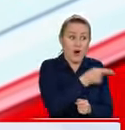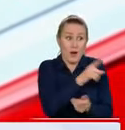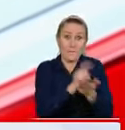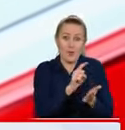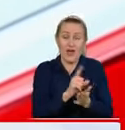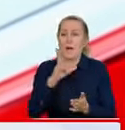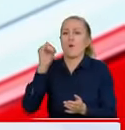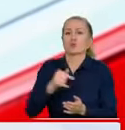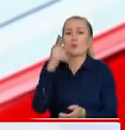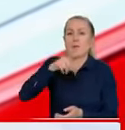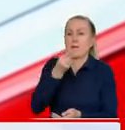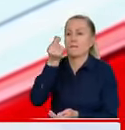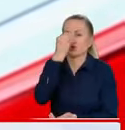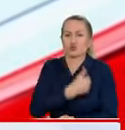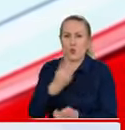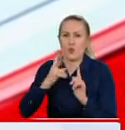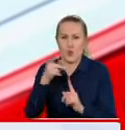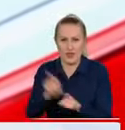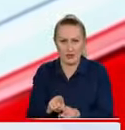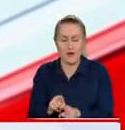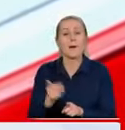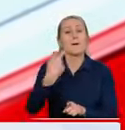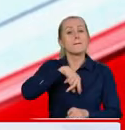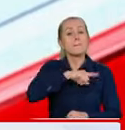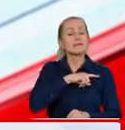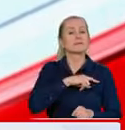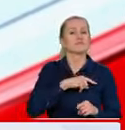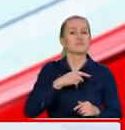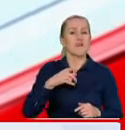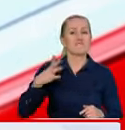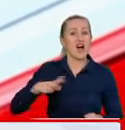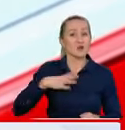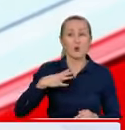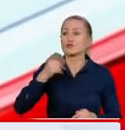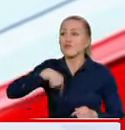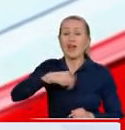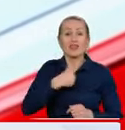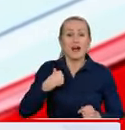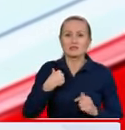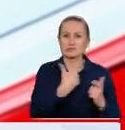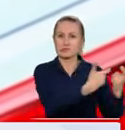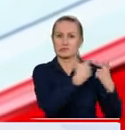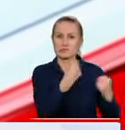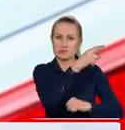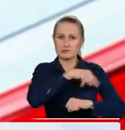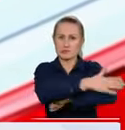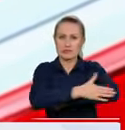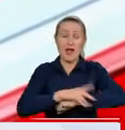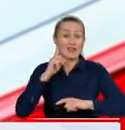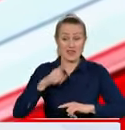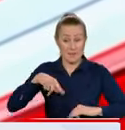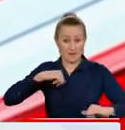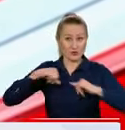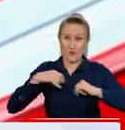Warto jednak zwrócić uwagę na to, że nasz system wartości jest pod silną presją z zagranicy. I tutaj obóz rządzący nie zrobił właściwie nic na